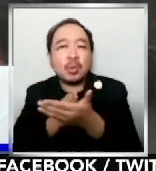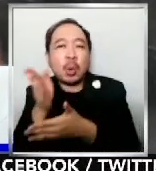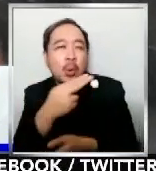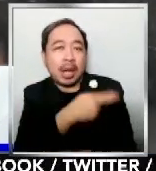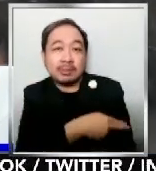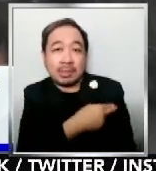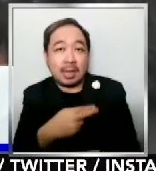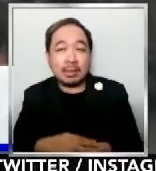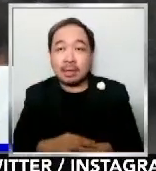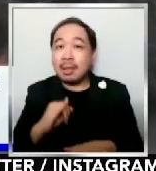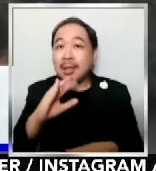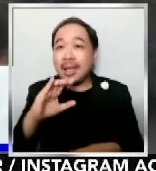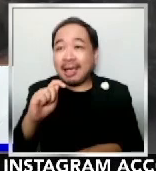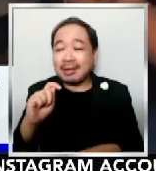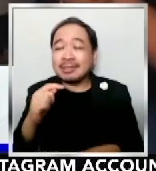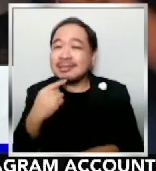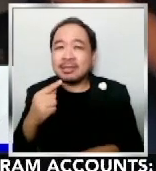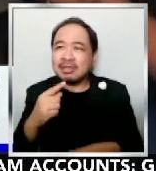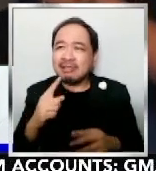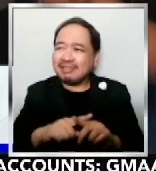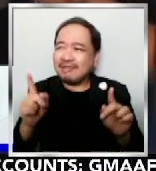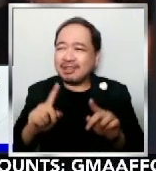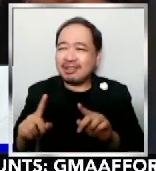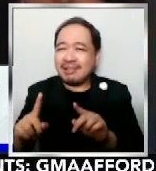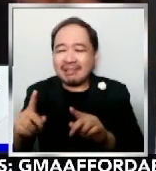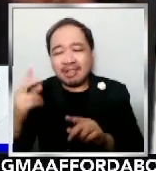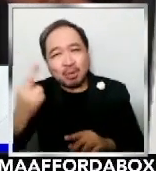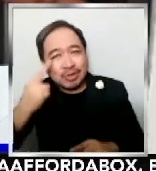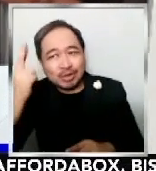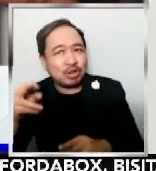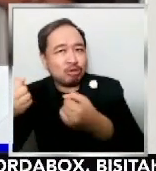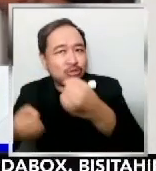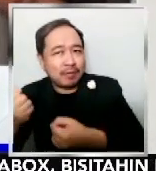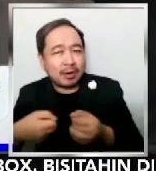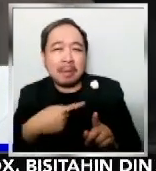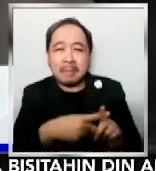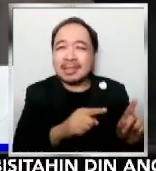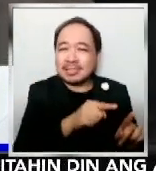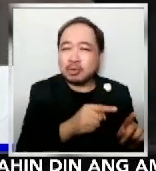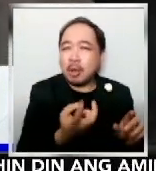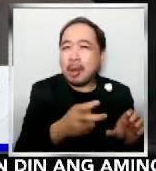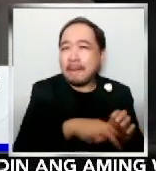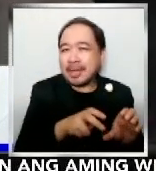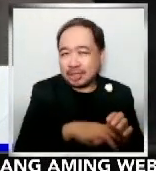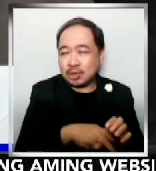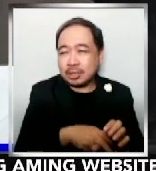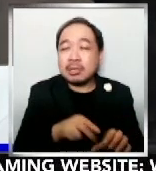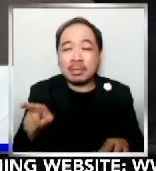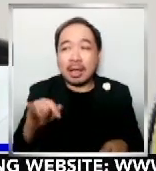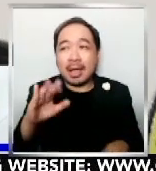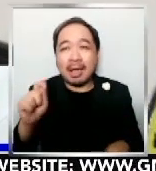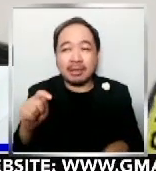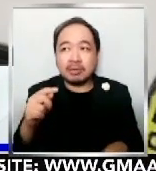pa raw magkatugma ang tuguan ng ambulance driver at mga sakay kung saang paggamutan sila pupunta. Inabagan daw talaga ng IACT ang